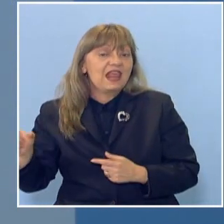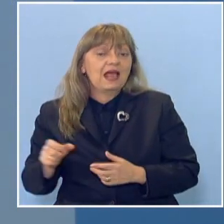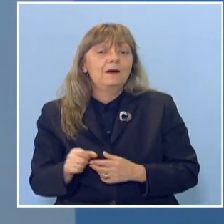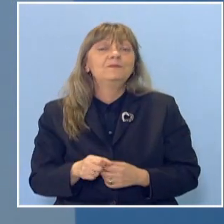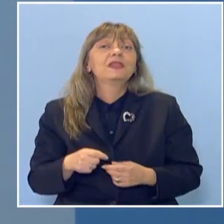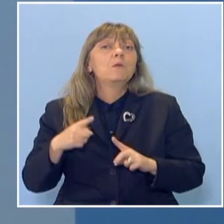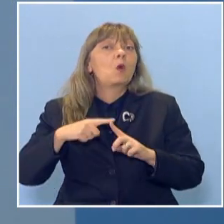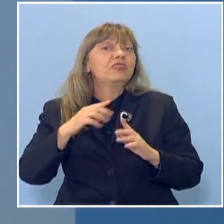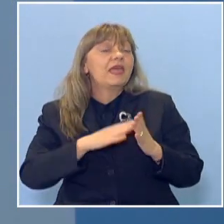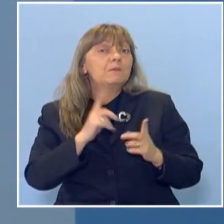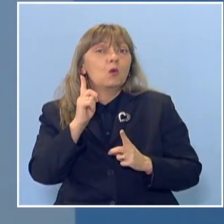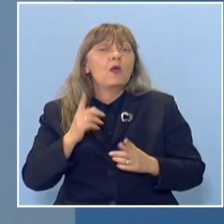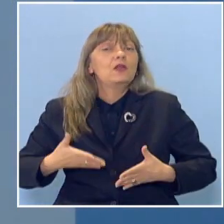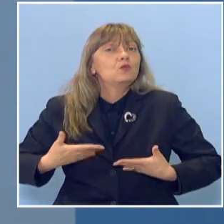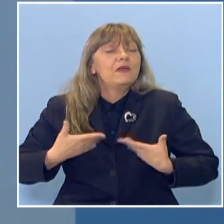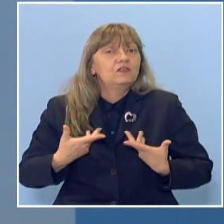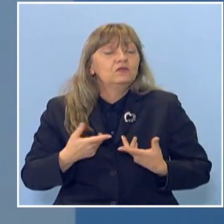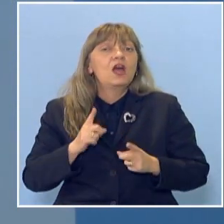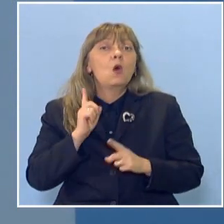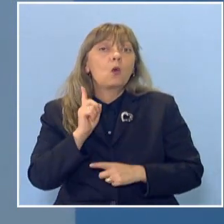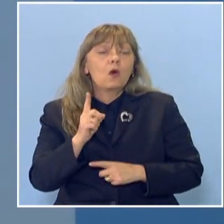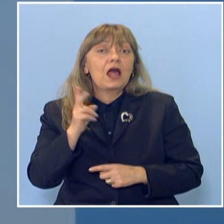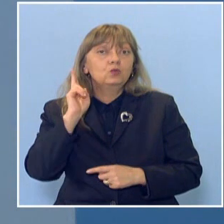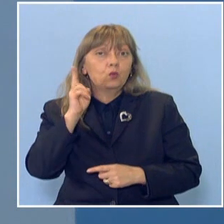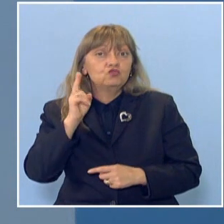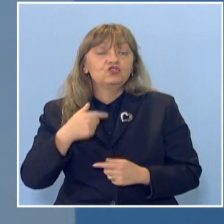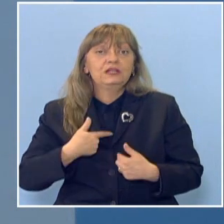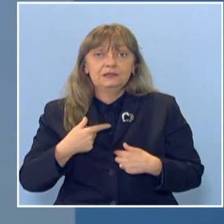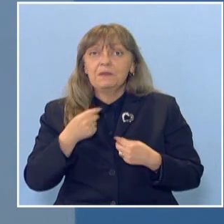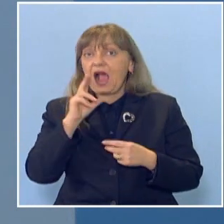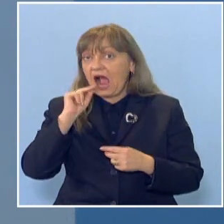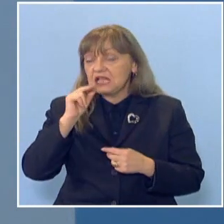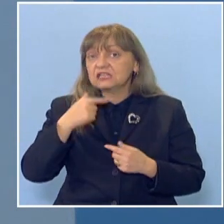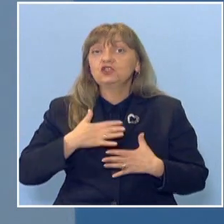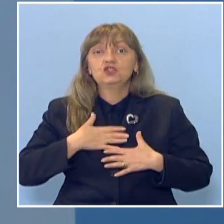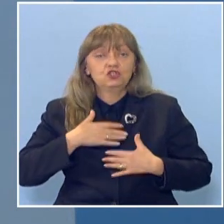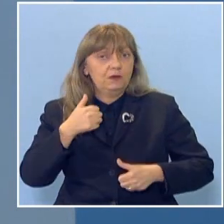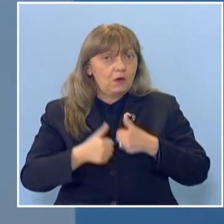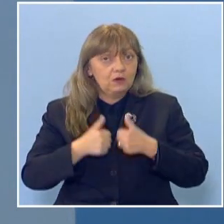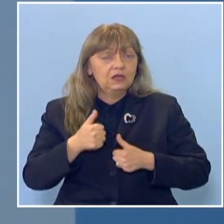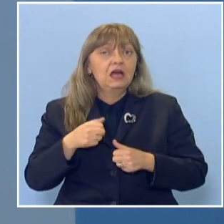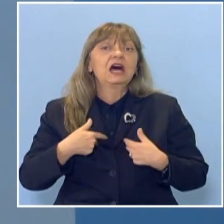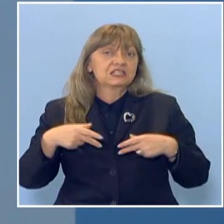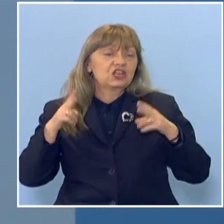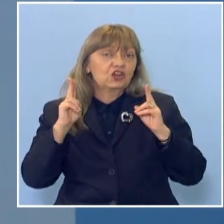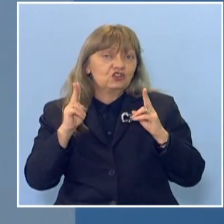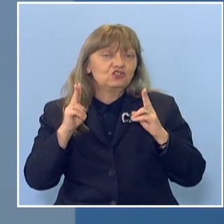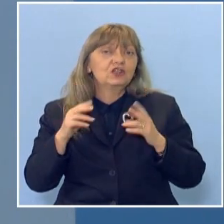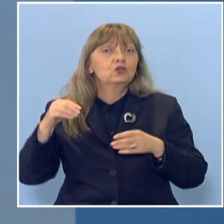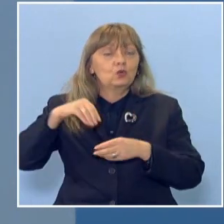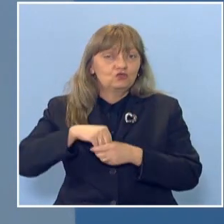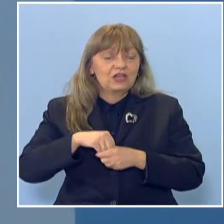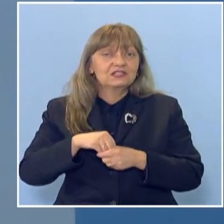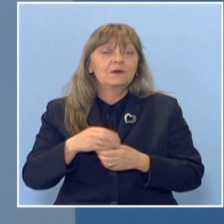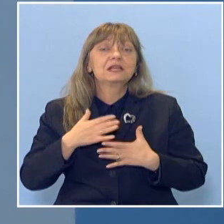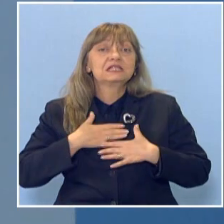преподавателите ми казаха за конкурса, реших да се предизвикам, за да придобия някакъв опит